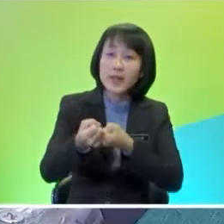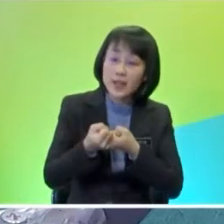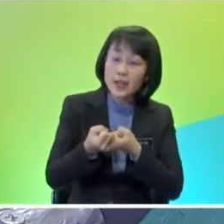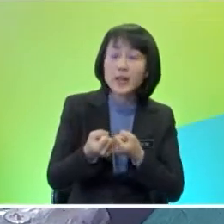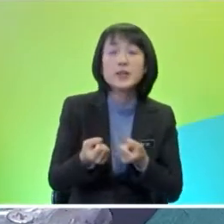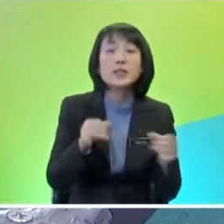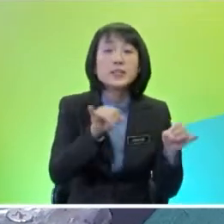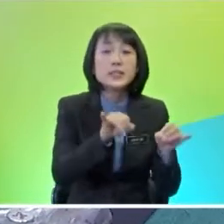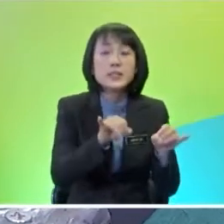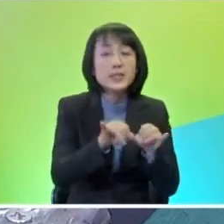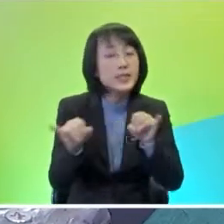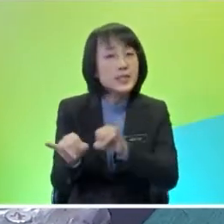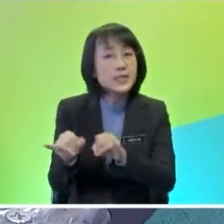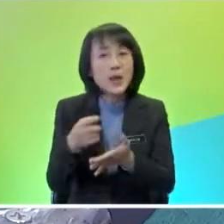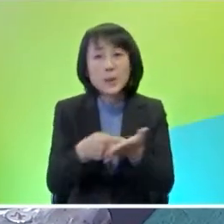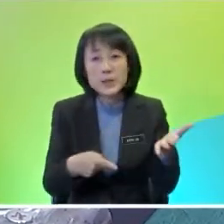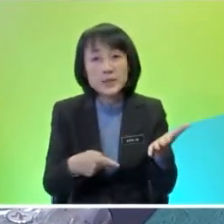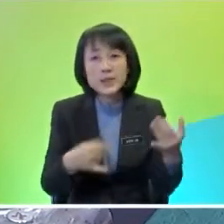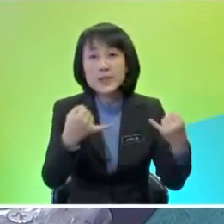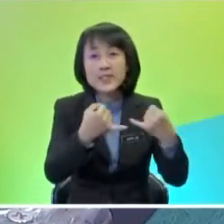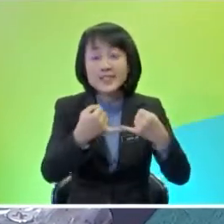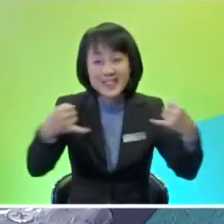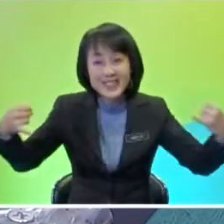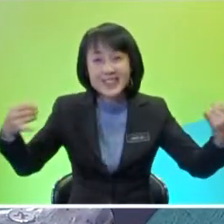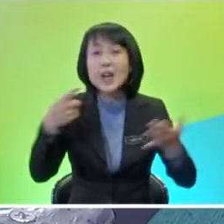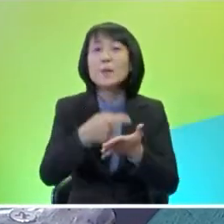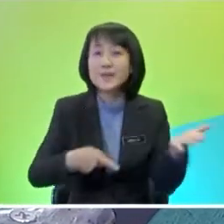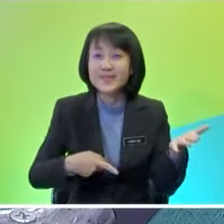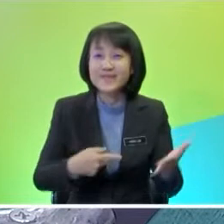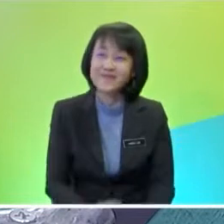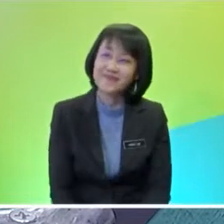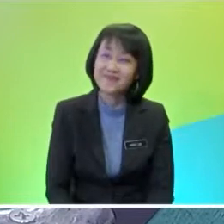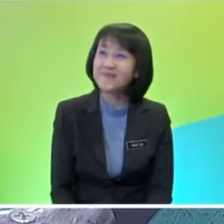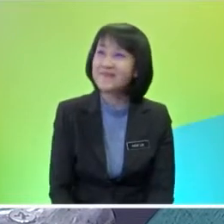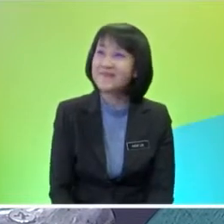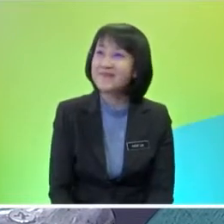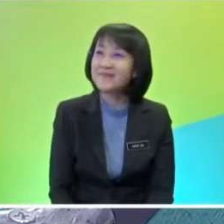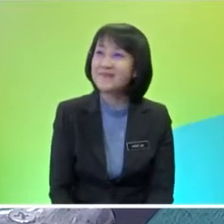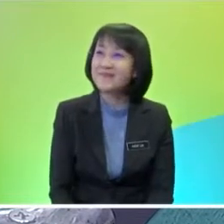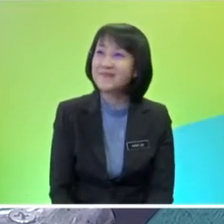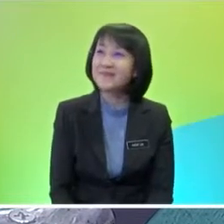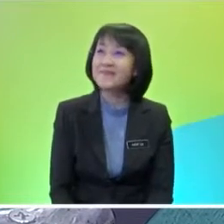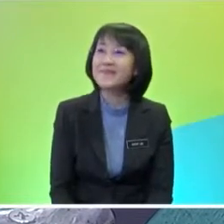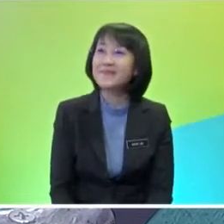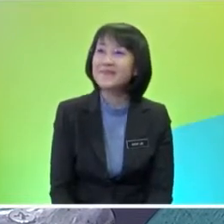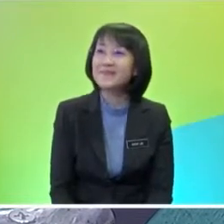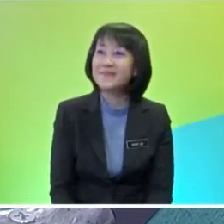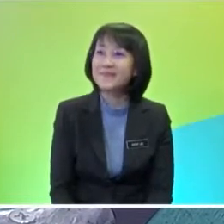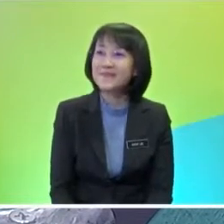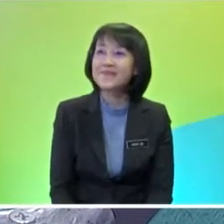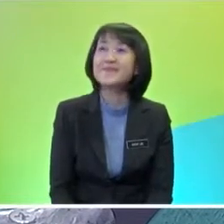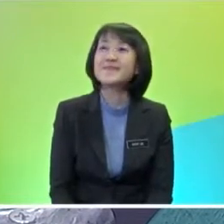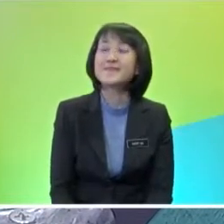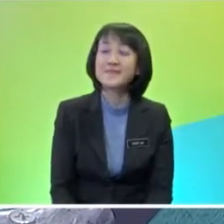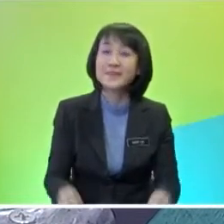umum betul ditakuti tidak memberi penerangan yang jelas tapi kalau kita tahu bahwa nenek itu memang besi apa ya mainnya besi